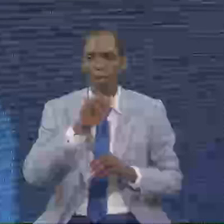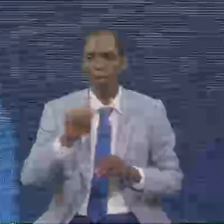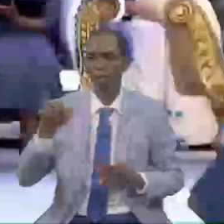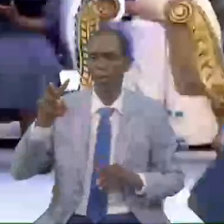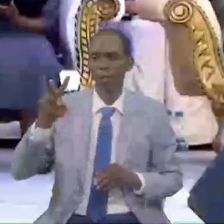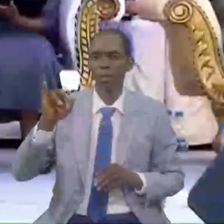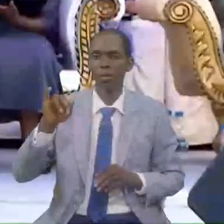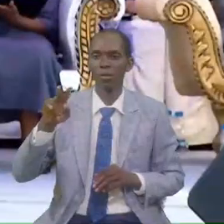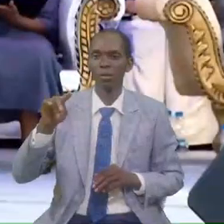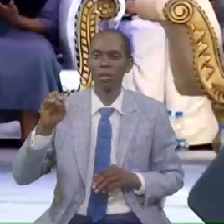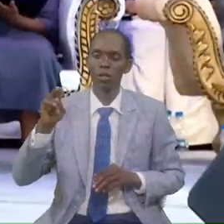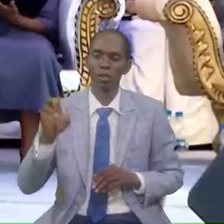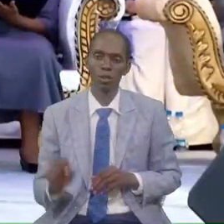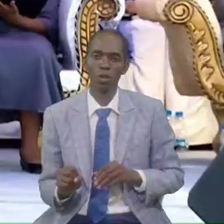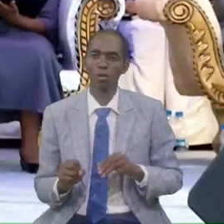héros vertueux.